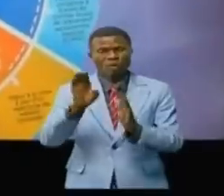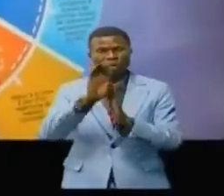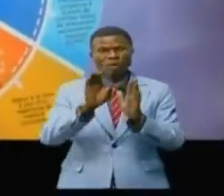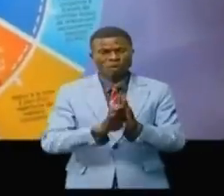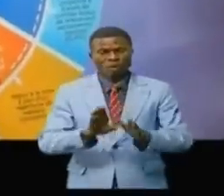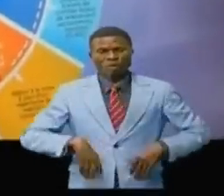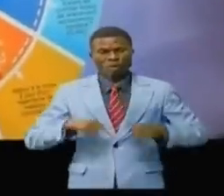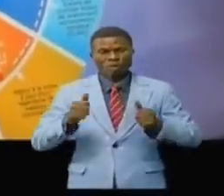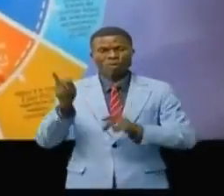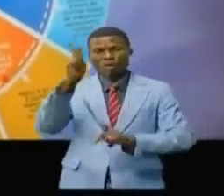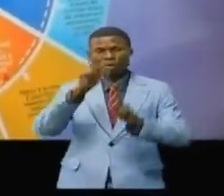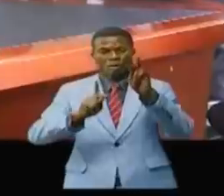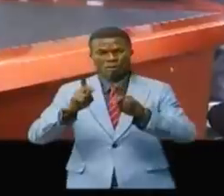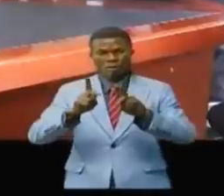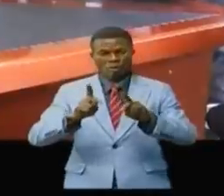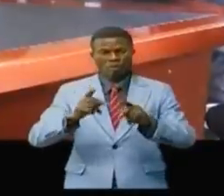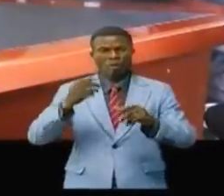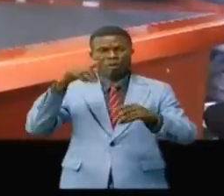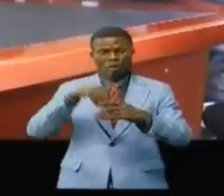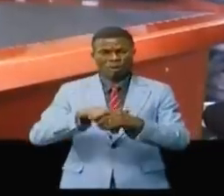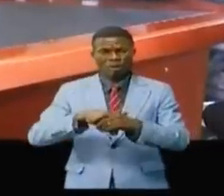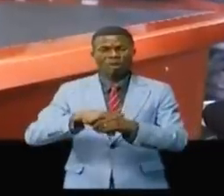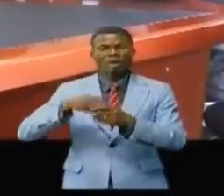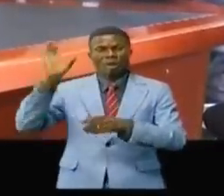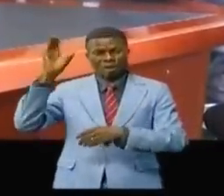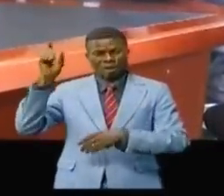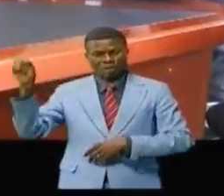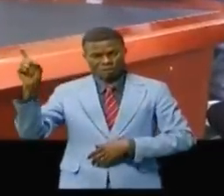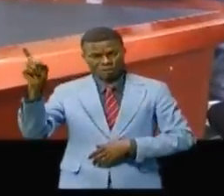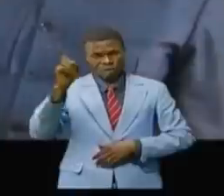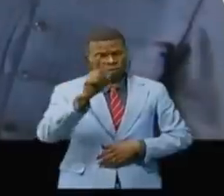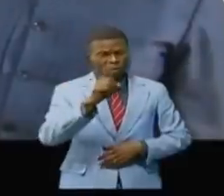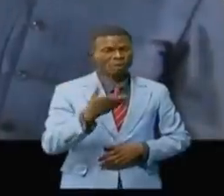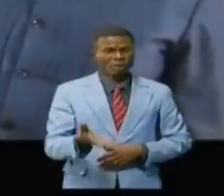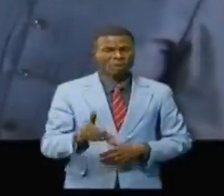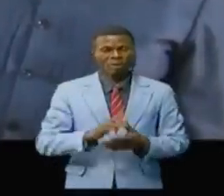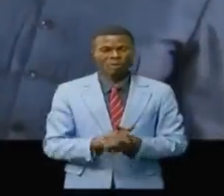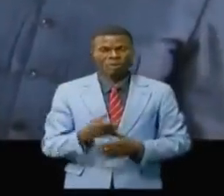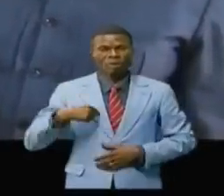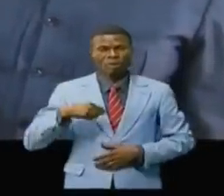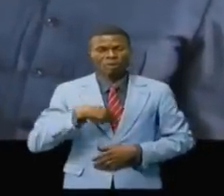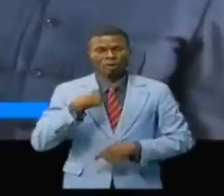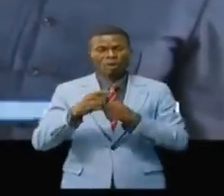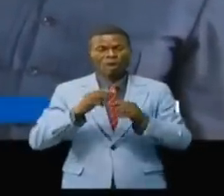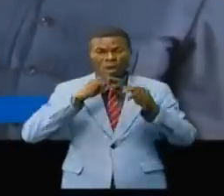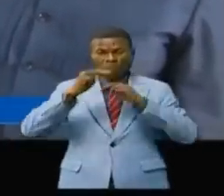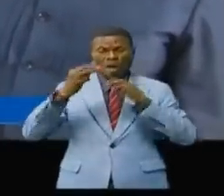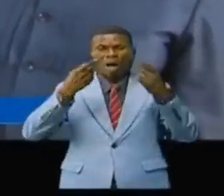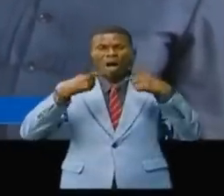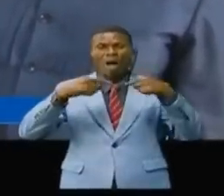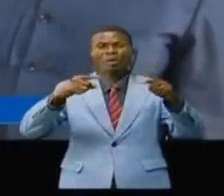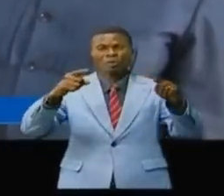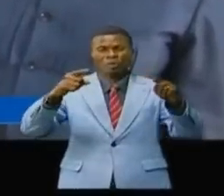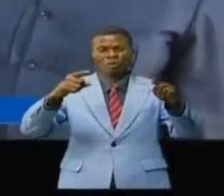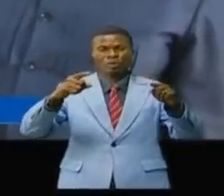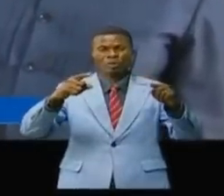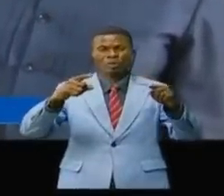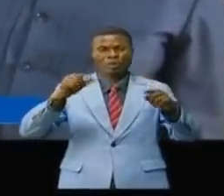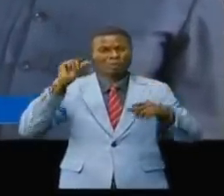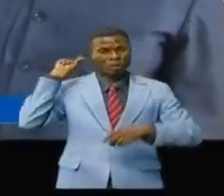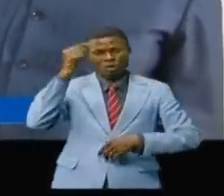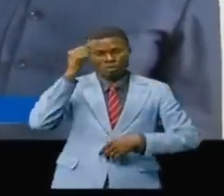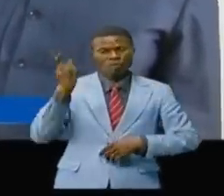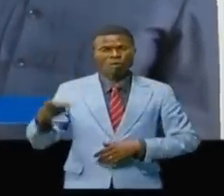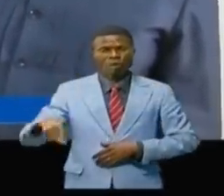de vie de la population à partir des entités territoriales de base. Nous avons lancé un message au gouverneur de